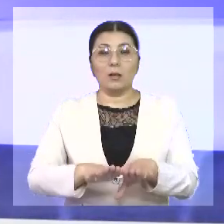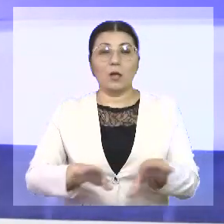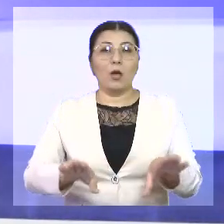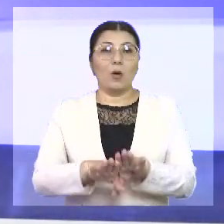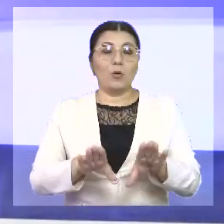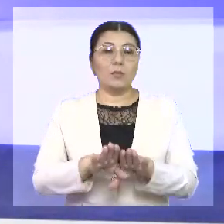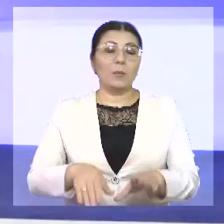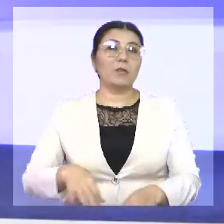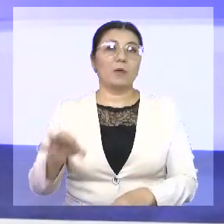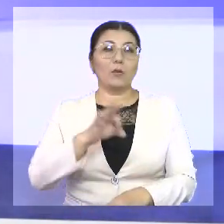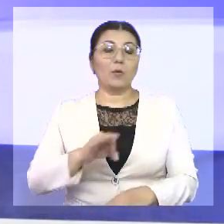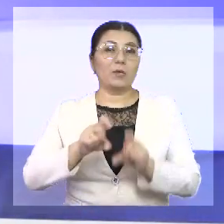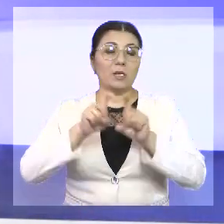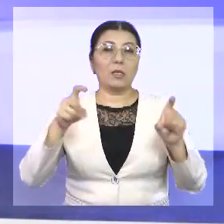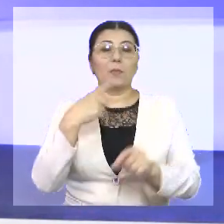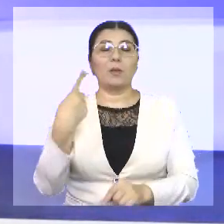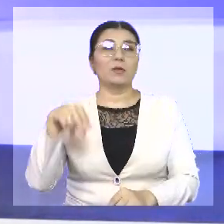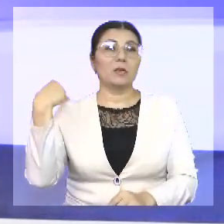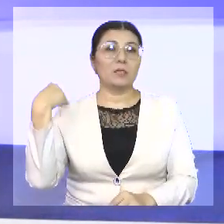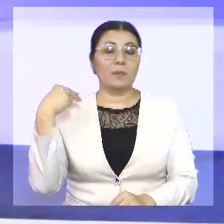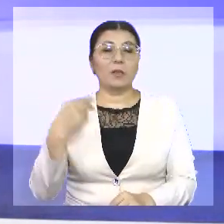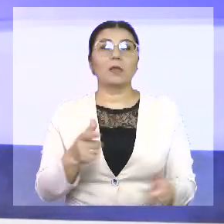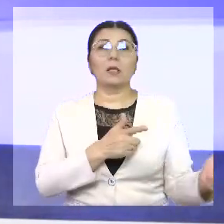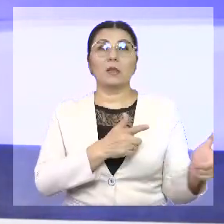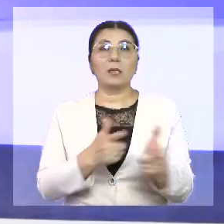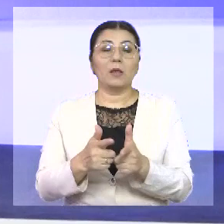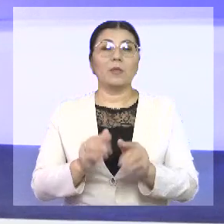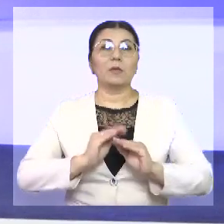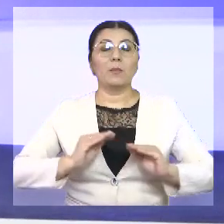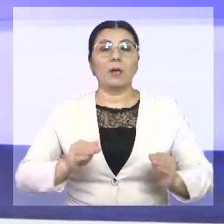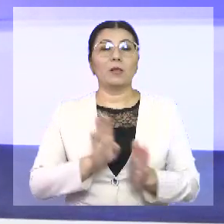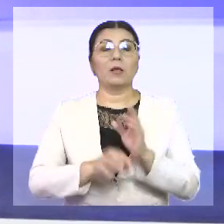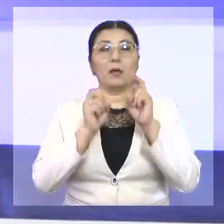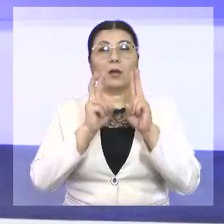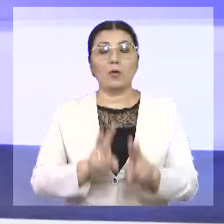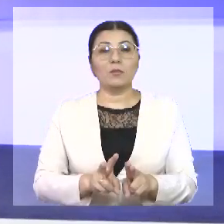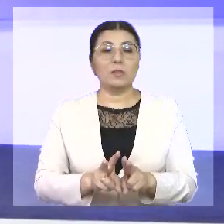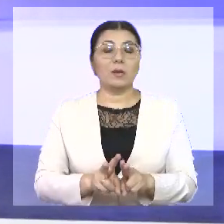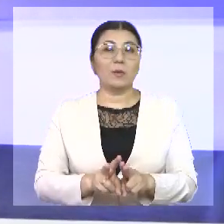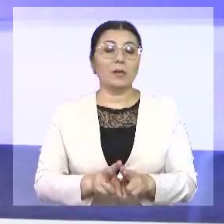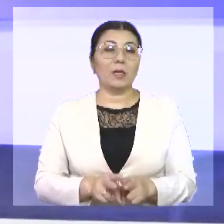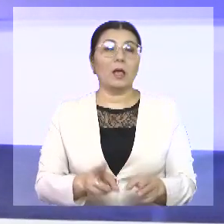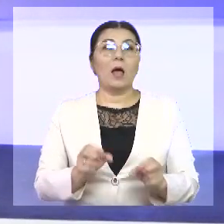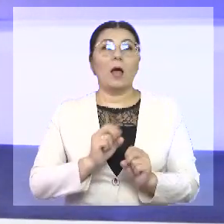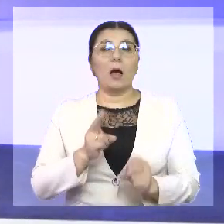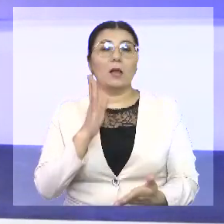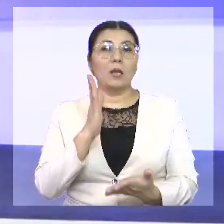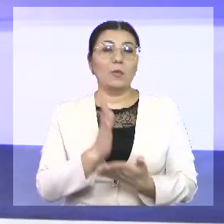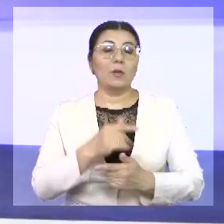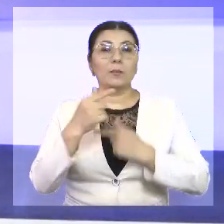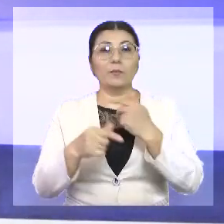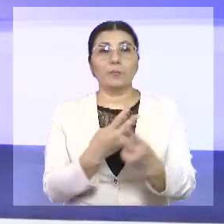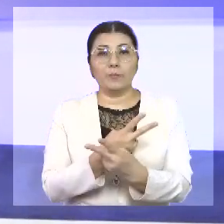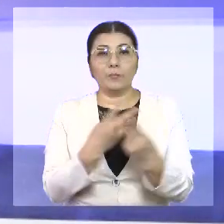ретте аймақтағы білім ордалары алғашқы қоңырауға дайын ба? Оқушылардың қауіпсіздігі мен тәртібі оң жолға қойылған ба? Тілші айтып